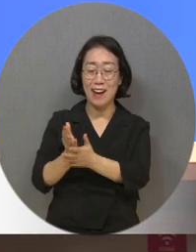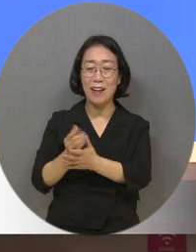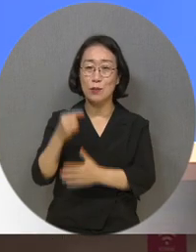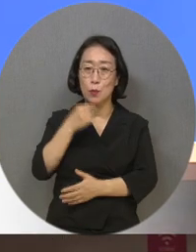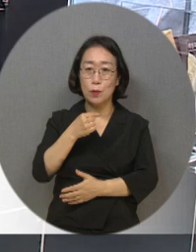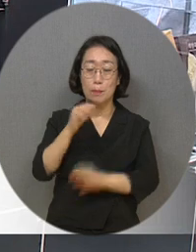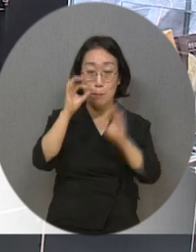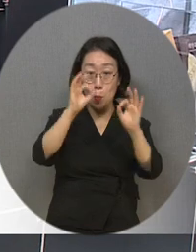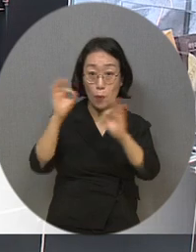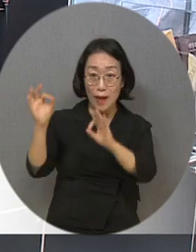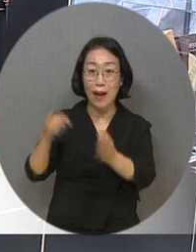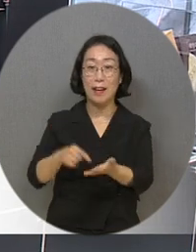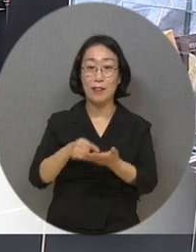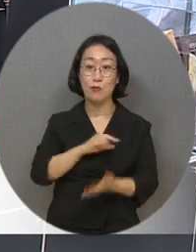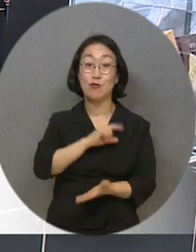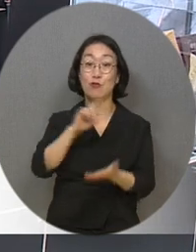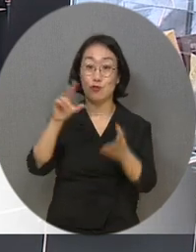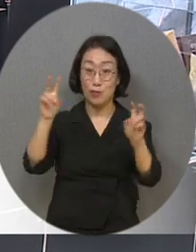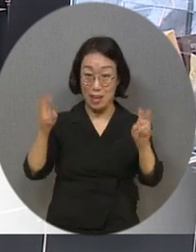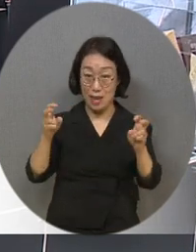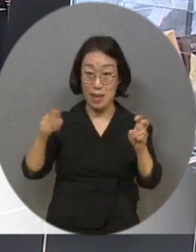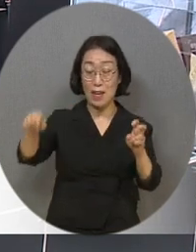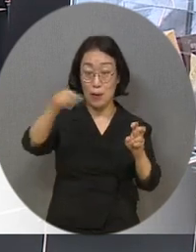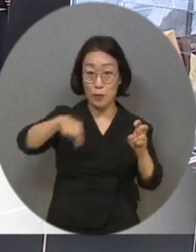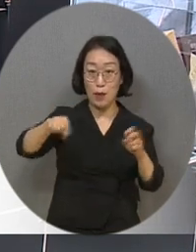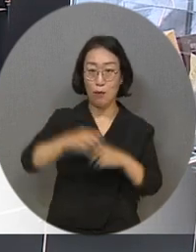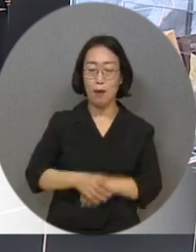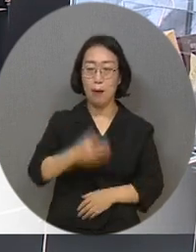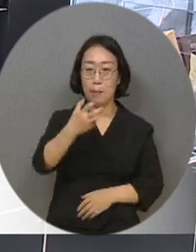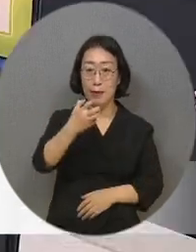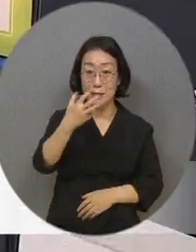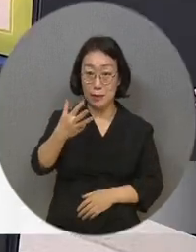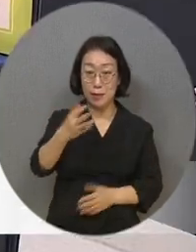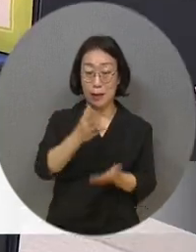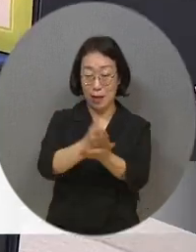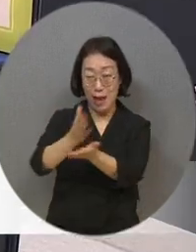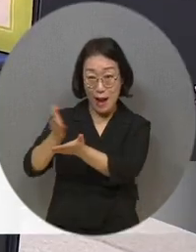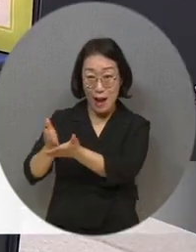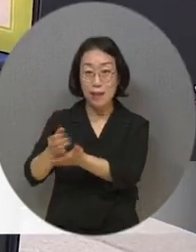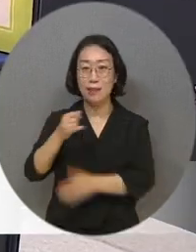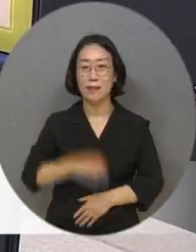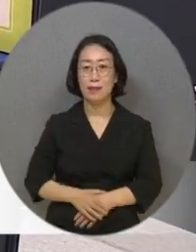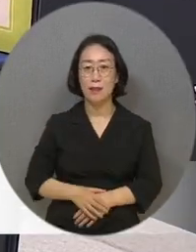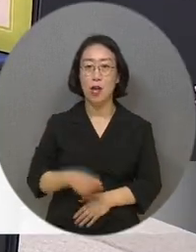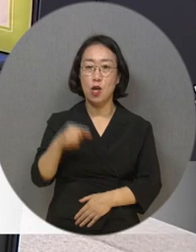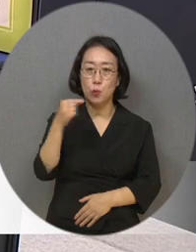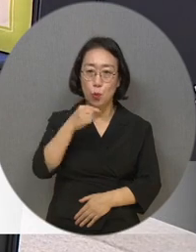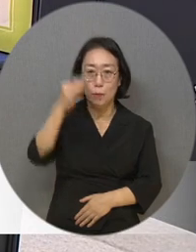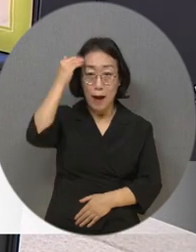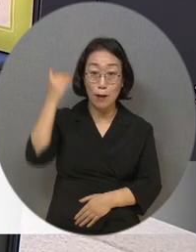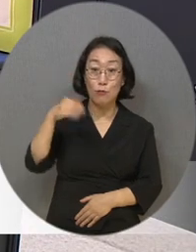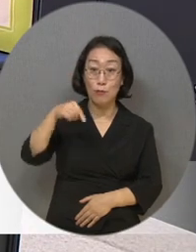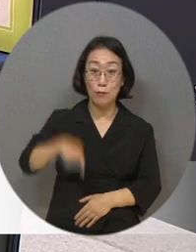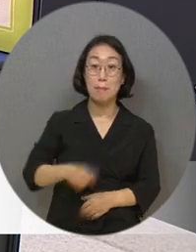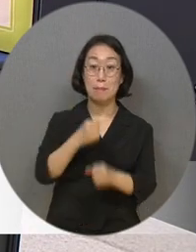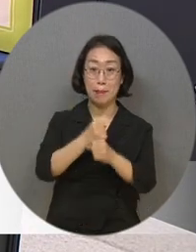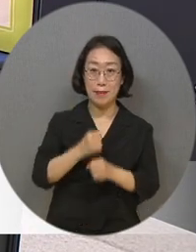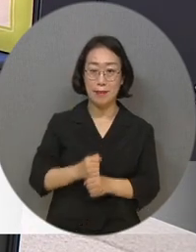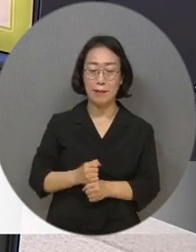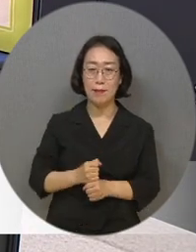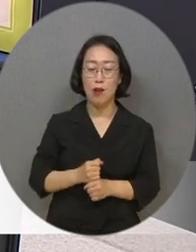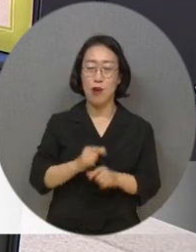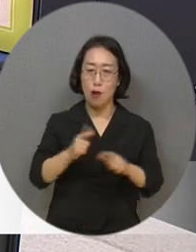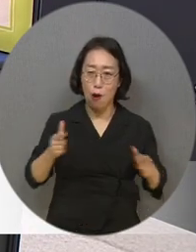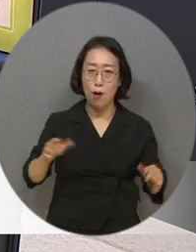주제로 열려 6가지 테마관 총 81개 부스가 국산 천일염의 우수성과 다양한